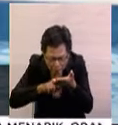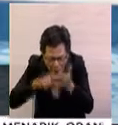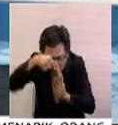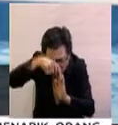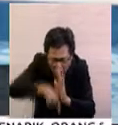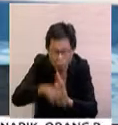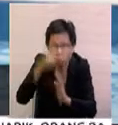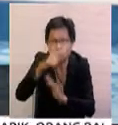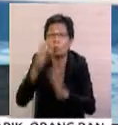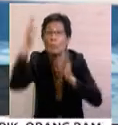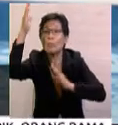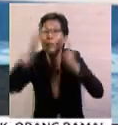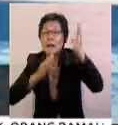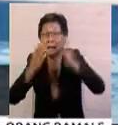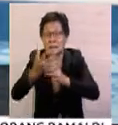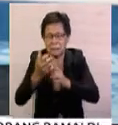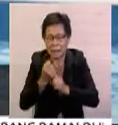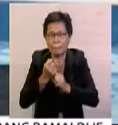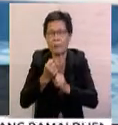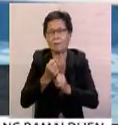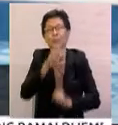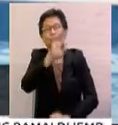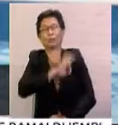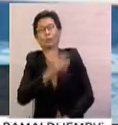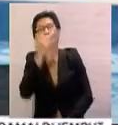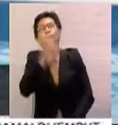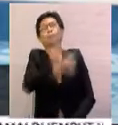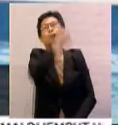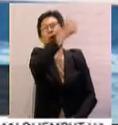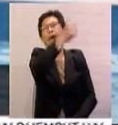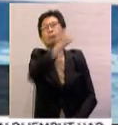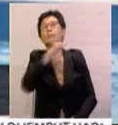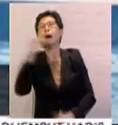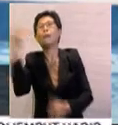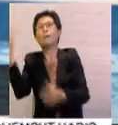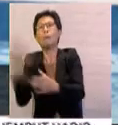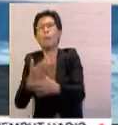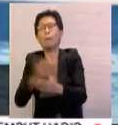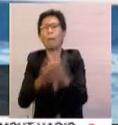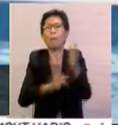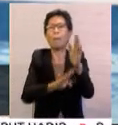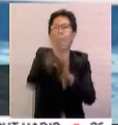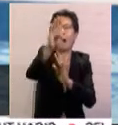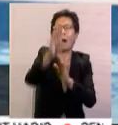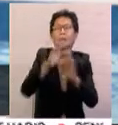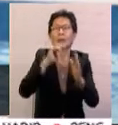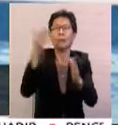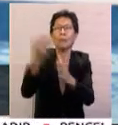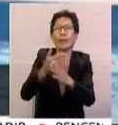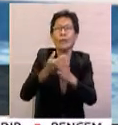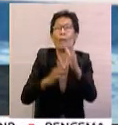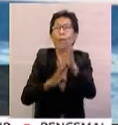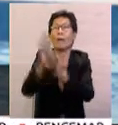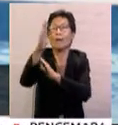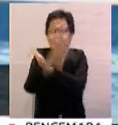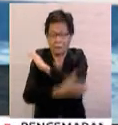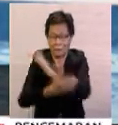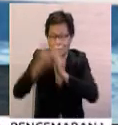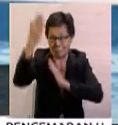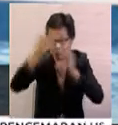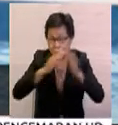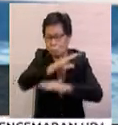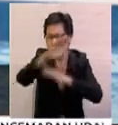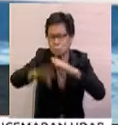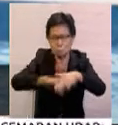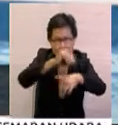negara mendapat pulangan yang terbaik tanpa menjejaskan pembangunan negara. Semua